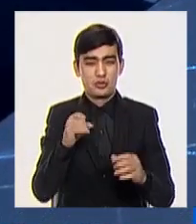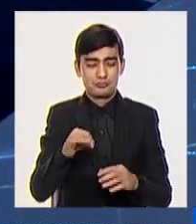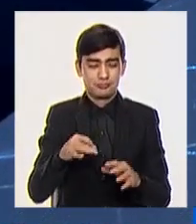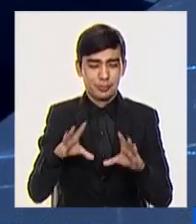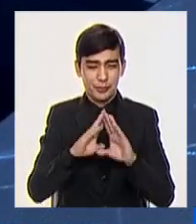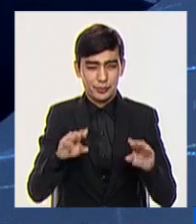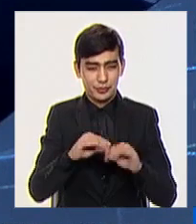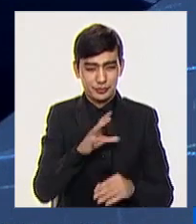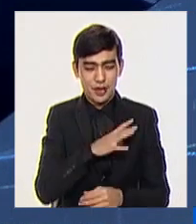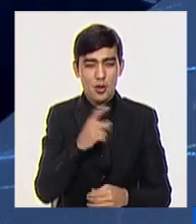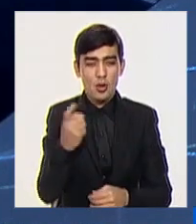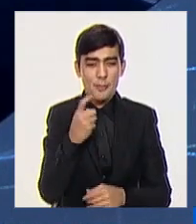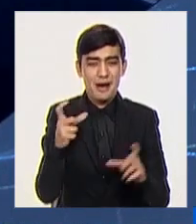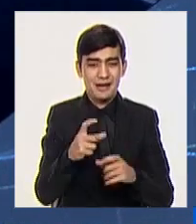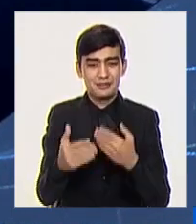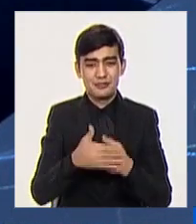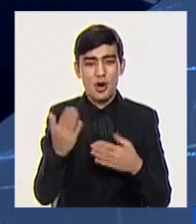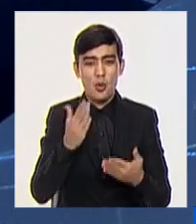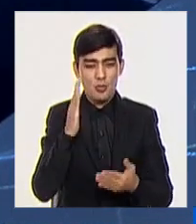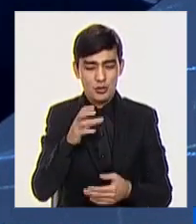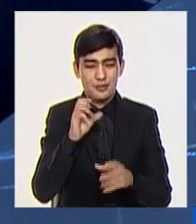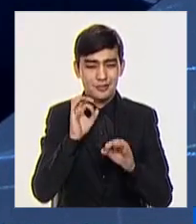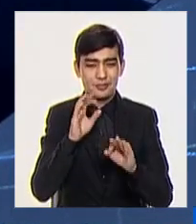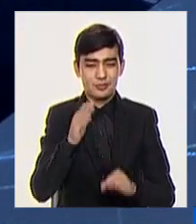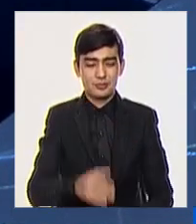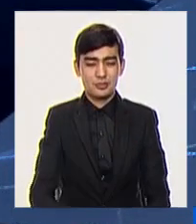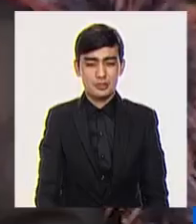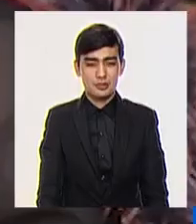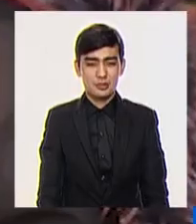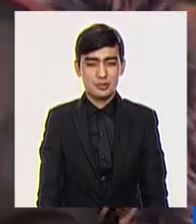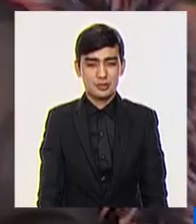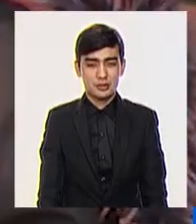Какое наказание грозит хозяину магазина, расскажет Бахром Абдулаев.